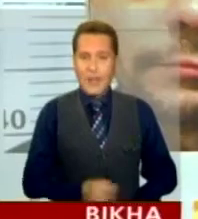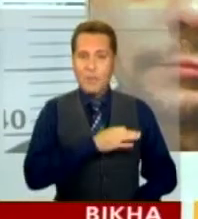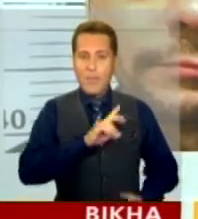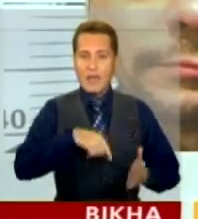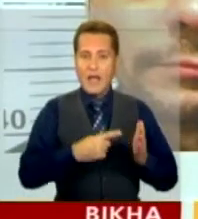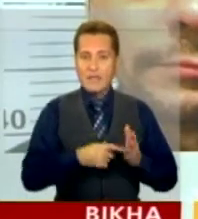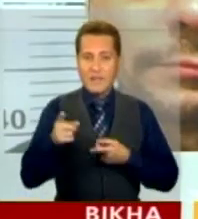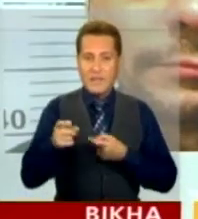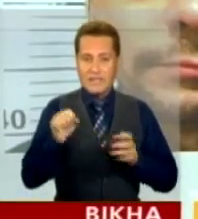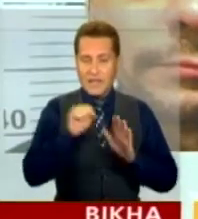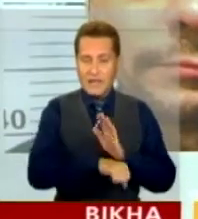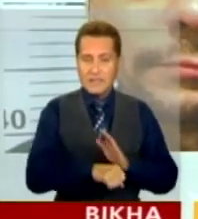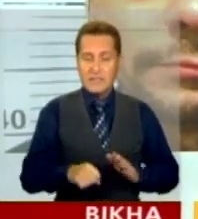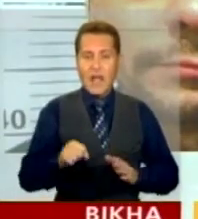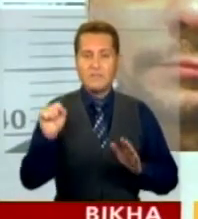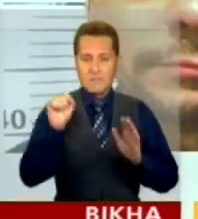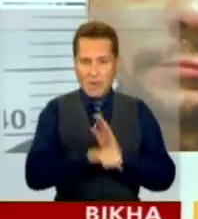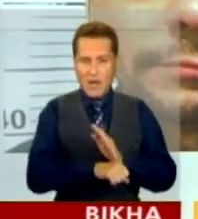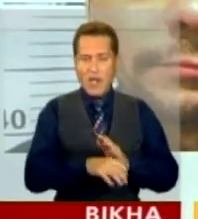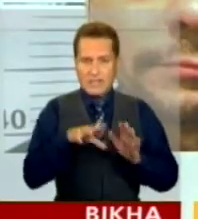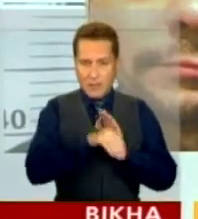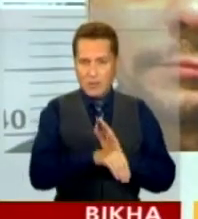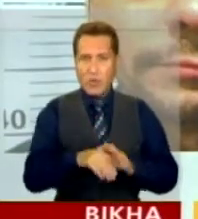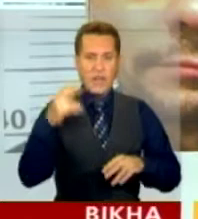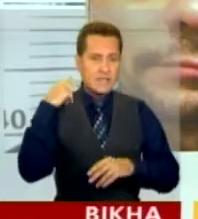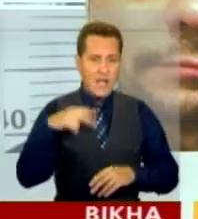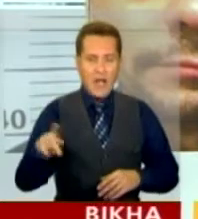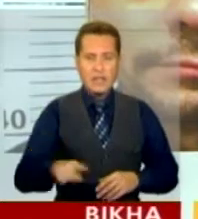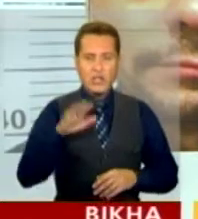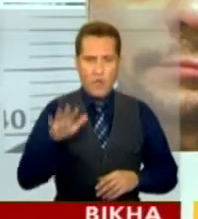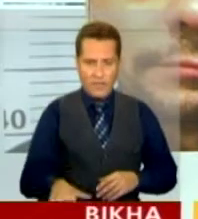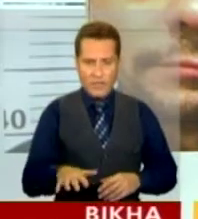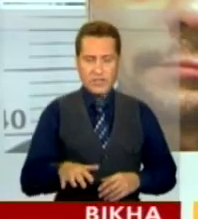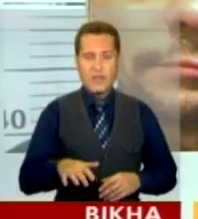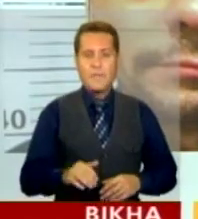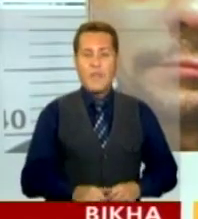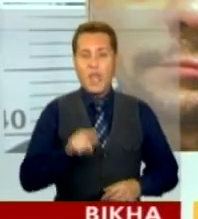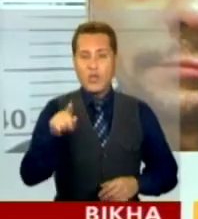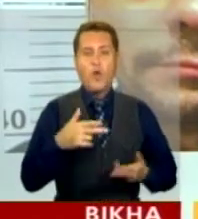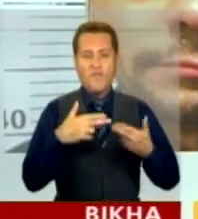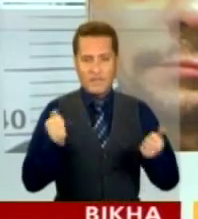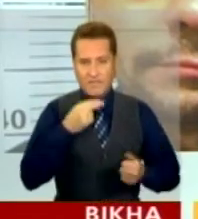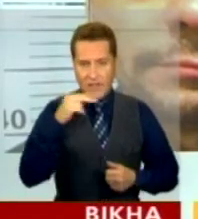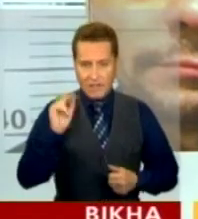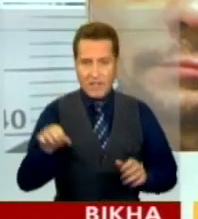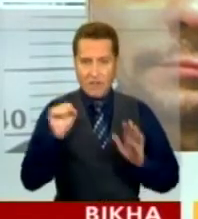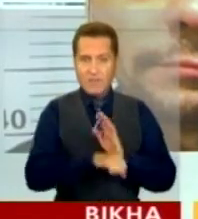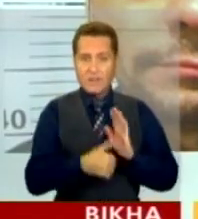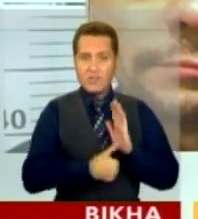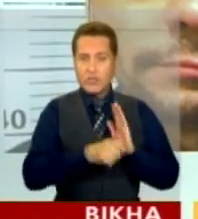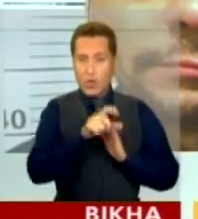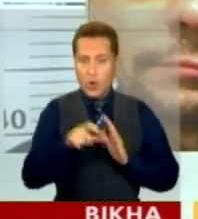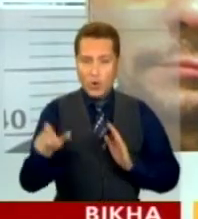Білгородського стрільця довічно запроторять за грати. Суд урадив вирок Сергієві Помазунові. Його визнали винним у вбивстві 6